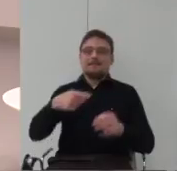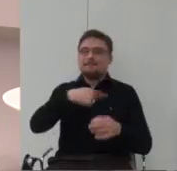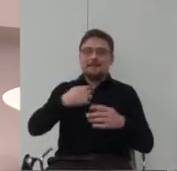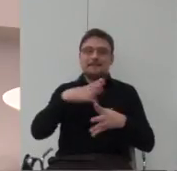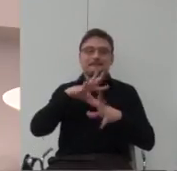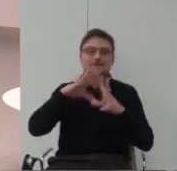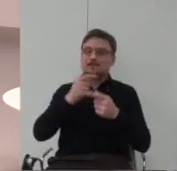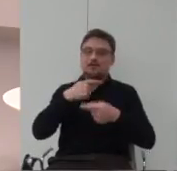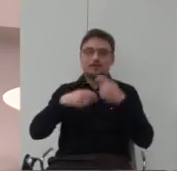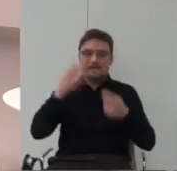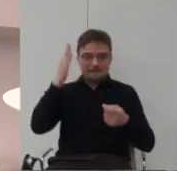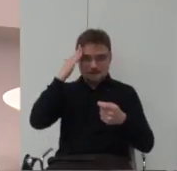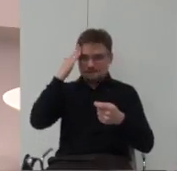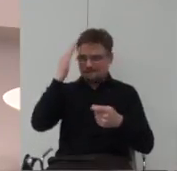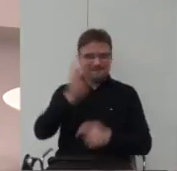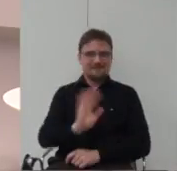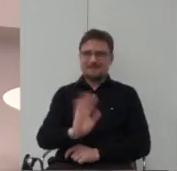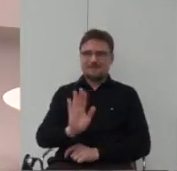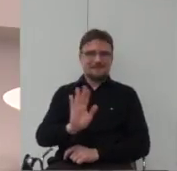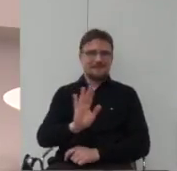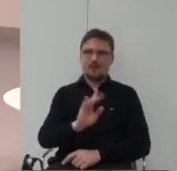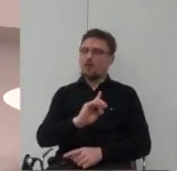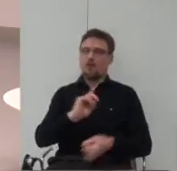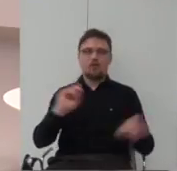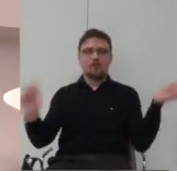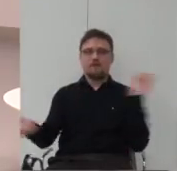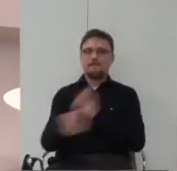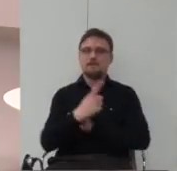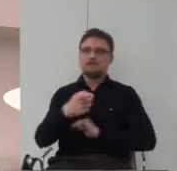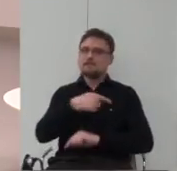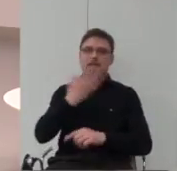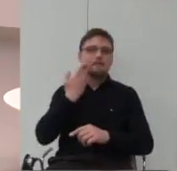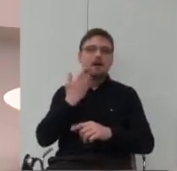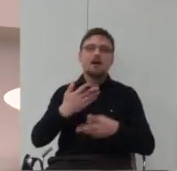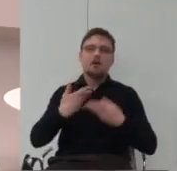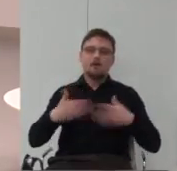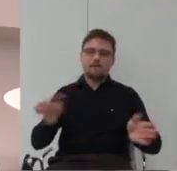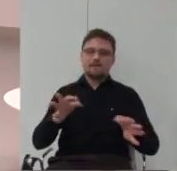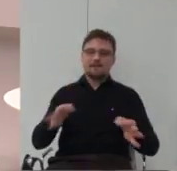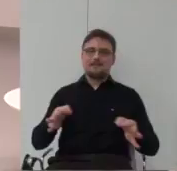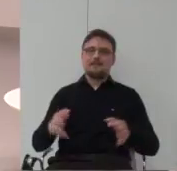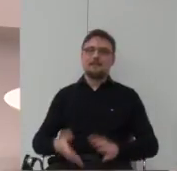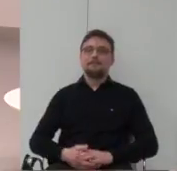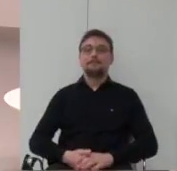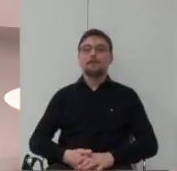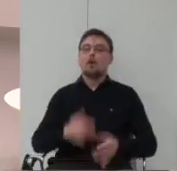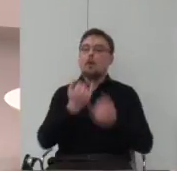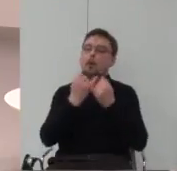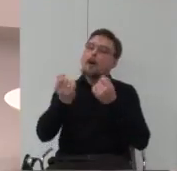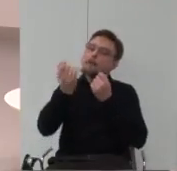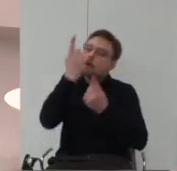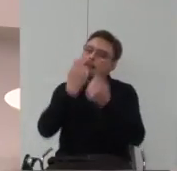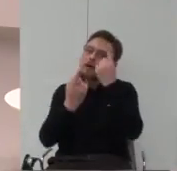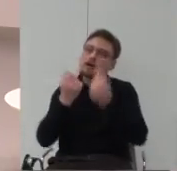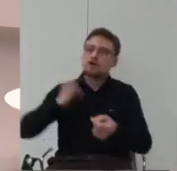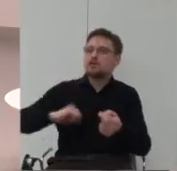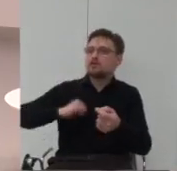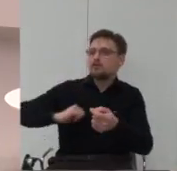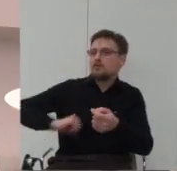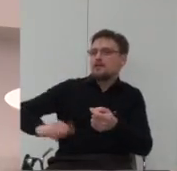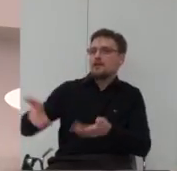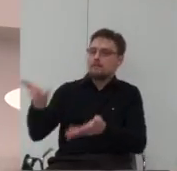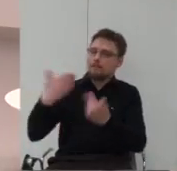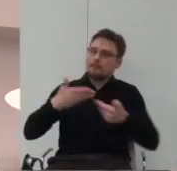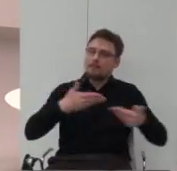nie mogę powiedzieć, że my jesteśmy w tej chwili w takim momencie w mieście, kiedy my znamy wszystkie rozwiązania, kiedy my wiemy, znamy wszystkie odpowiedzi. Wręcz przeciwnie,